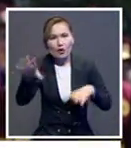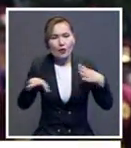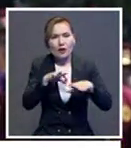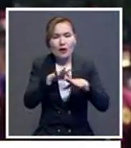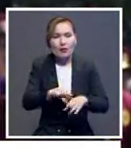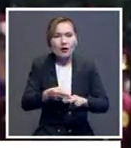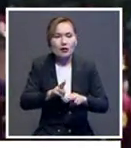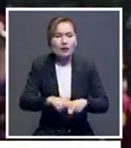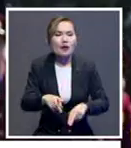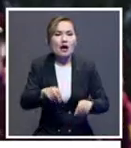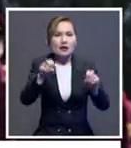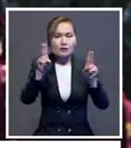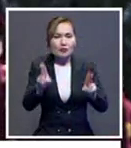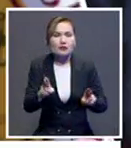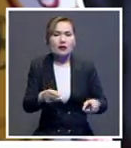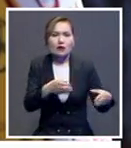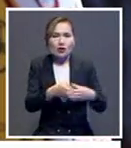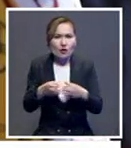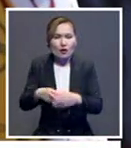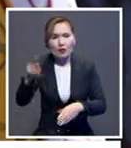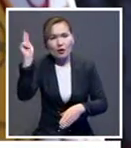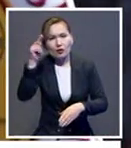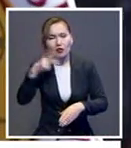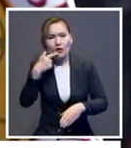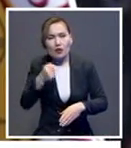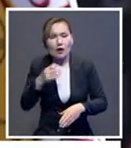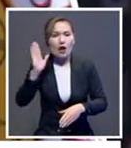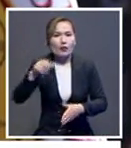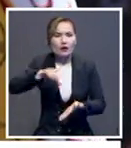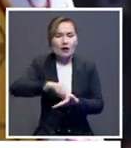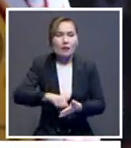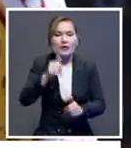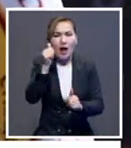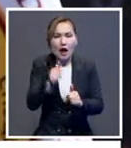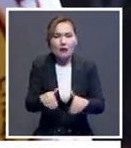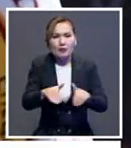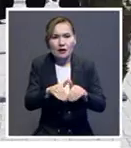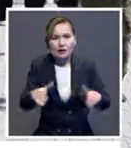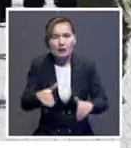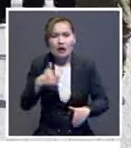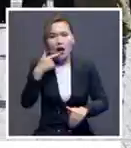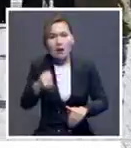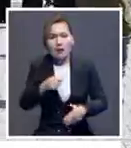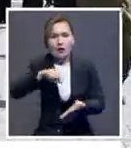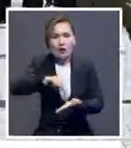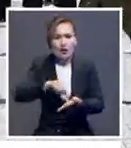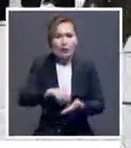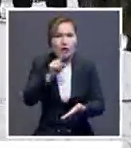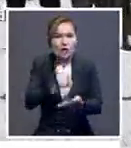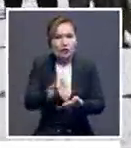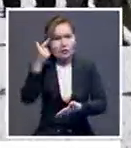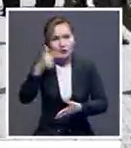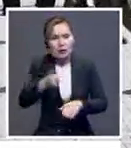өнерлі білімгерлерге арналған арнайы үйірмелер де бар. Өйткені сапқа тұрған әрбір азамат білімді, өнерлі әрі қайратты